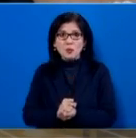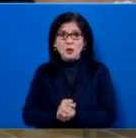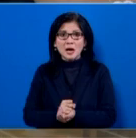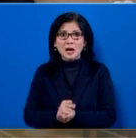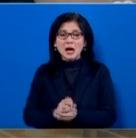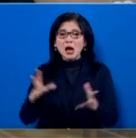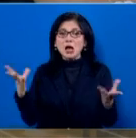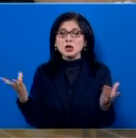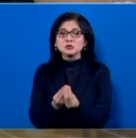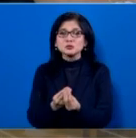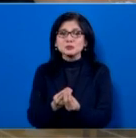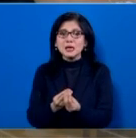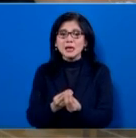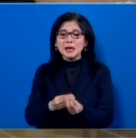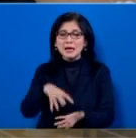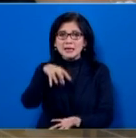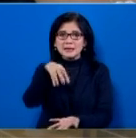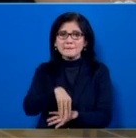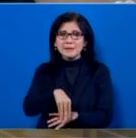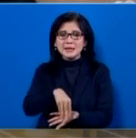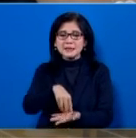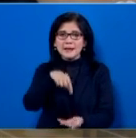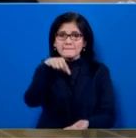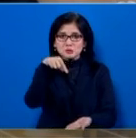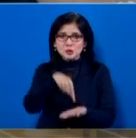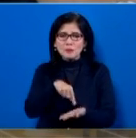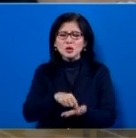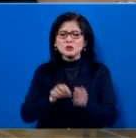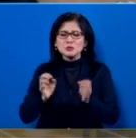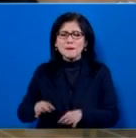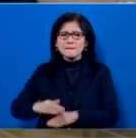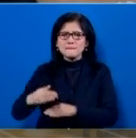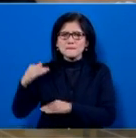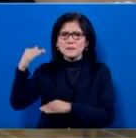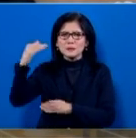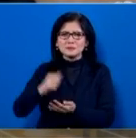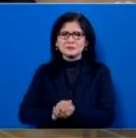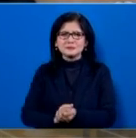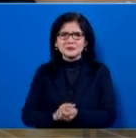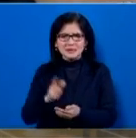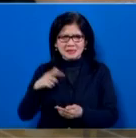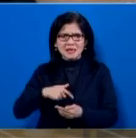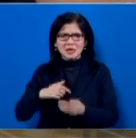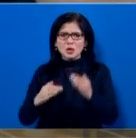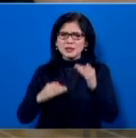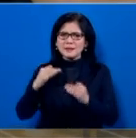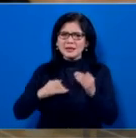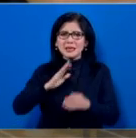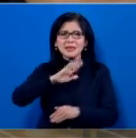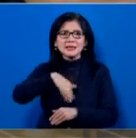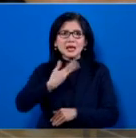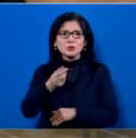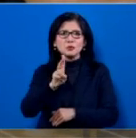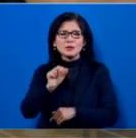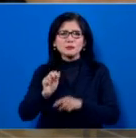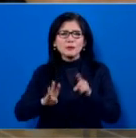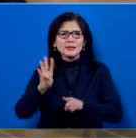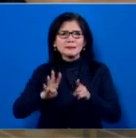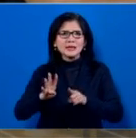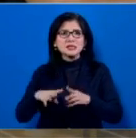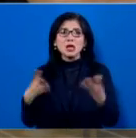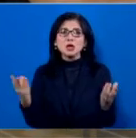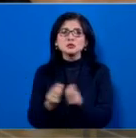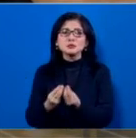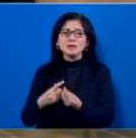di tahun 2019 ini. Nah, kalau dibandingkan sama 2014, sekarang jumlah relawannya sudah seberapa banyak, Mbak? Dan kalau